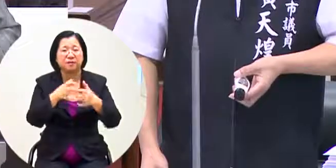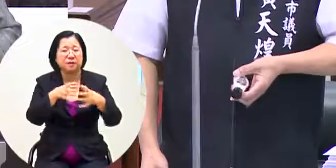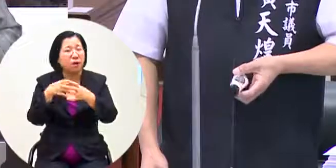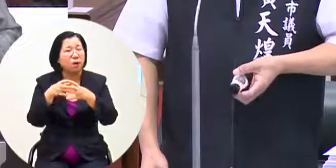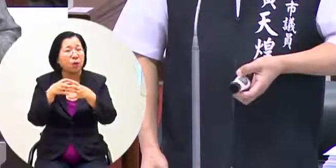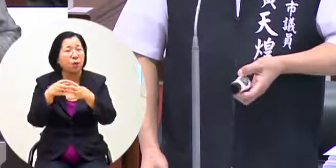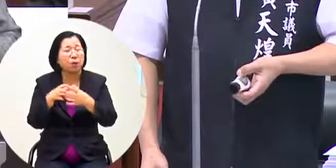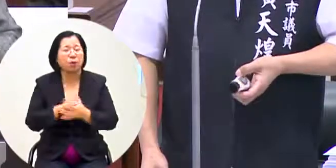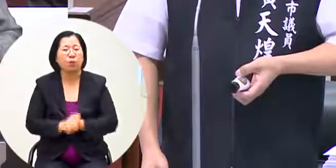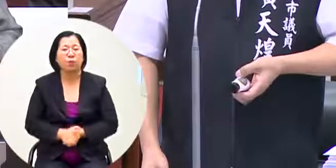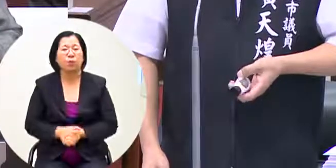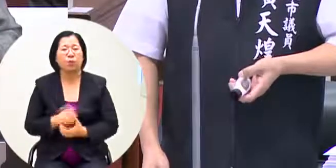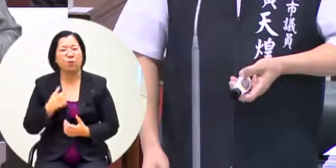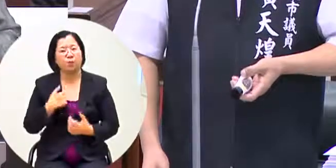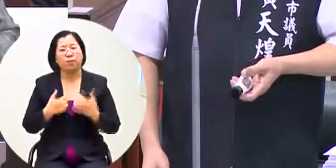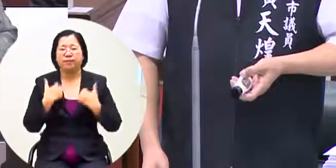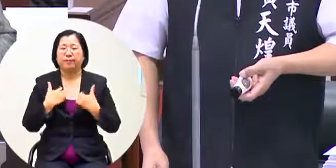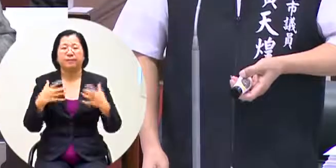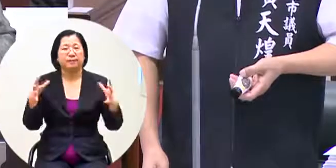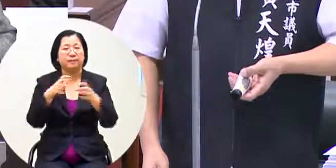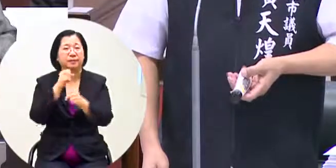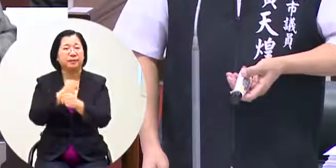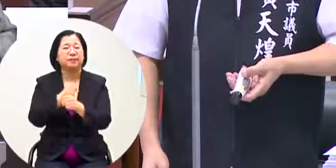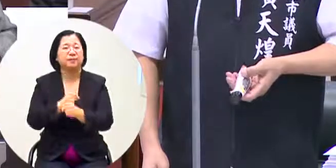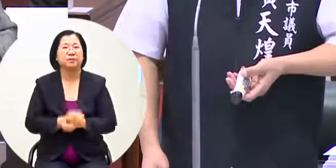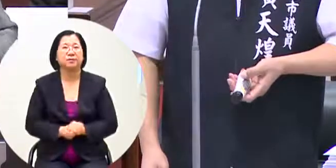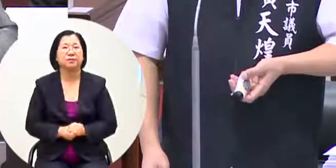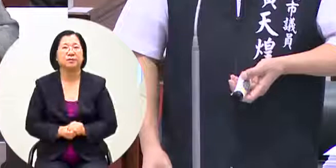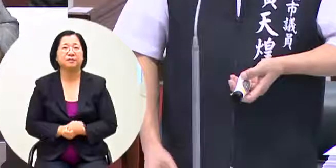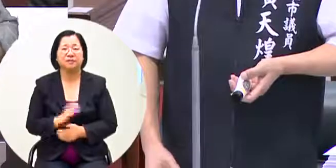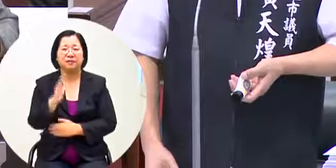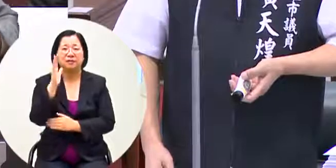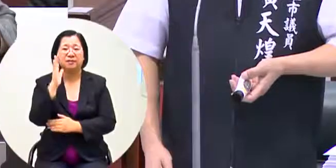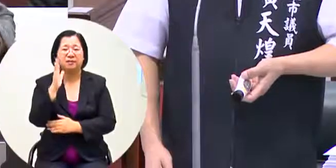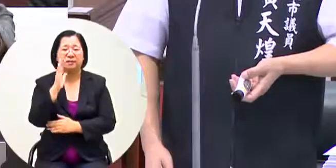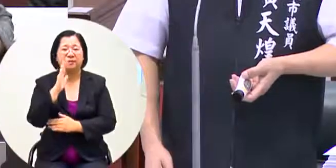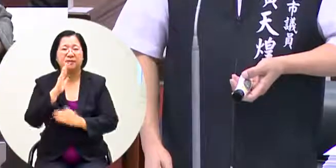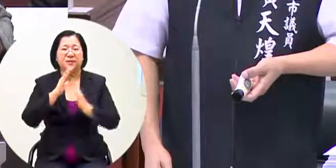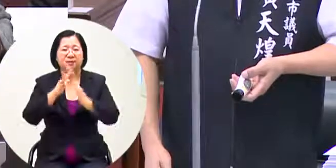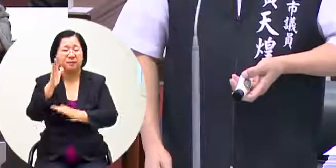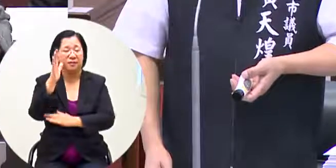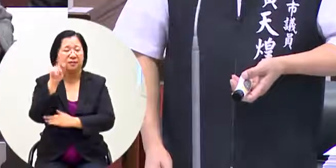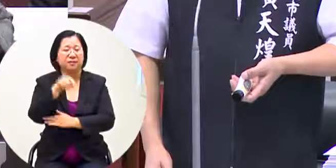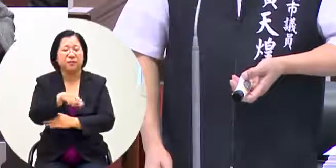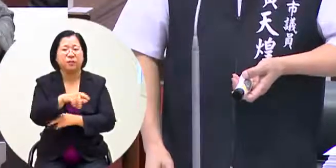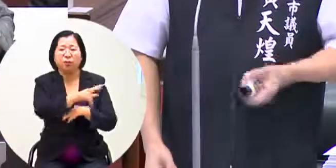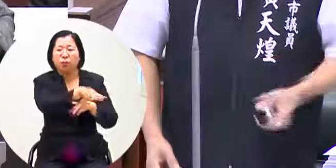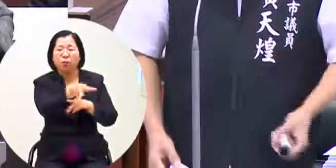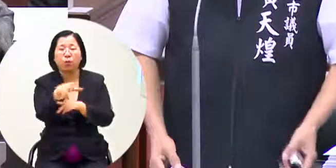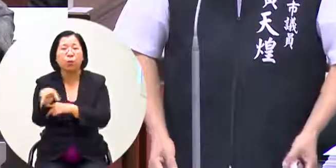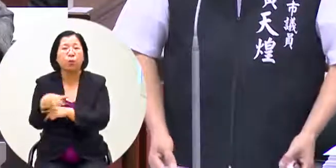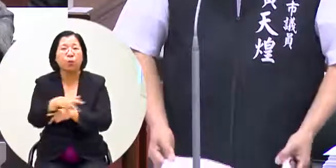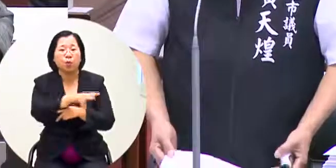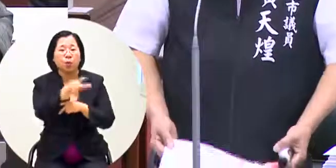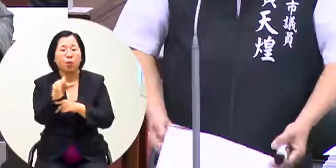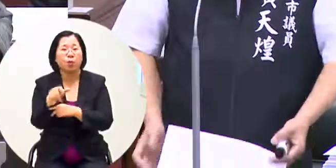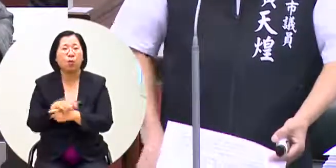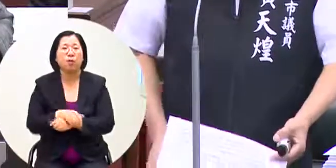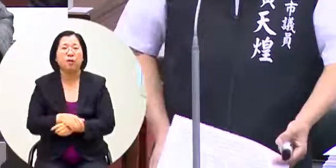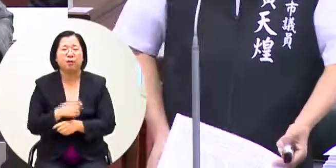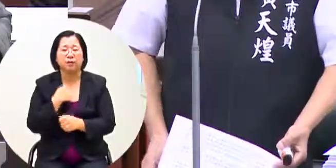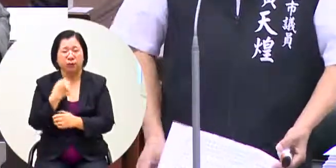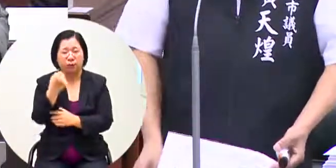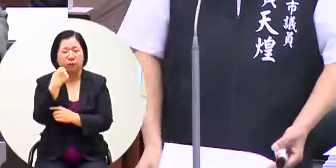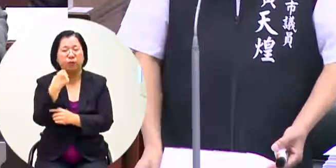作，就是讲市政府把所有闲置的空间，啊，要安怎伫即个部分来努力，即部分。第二